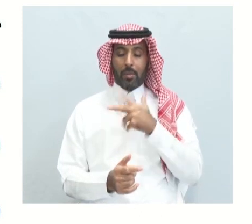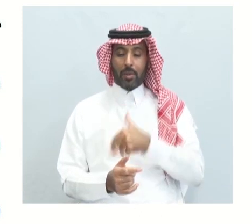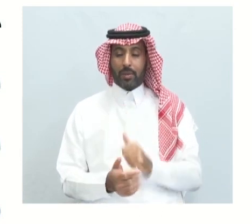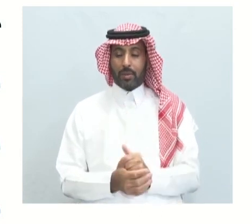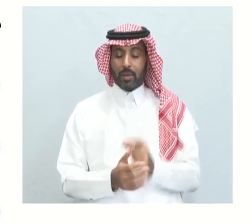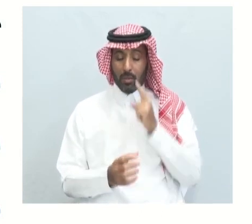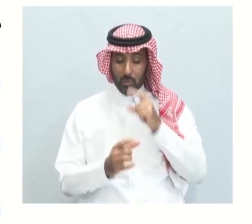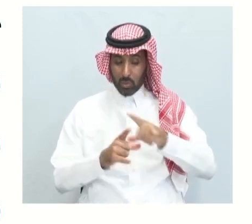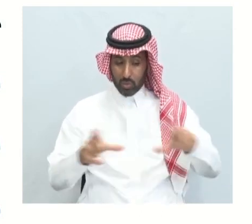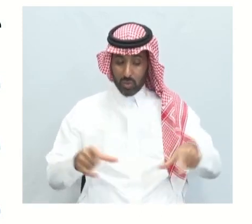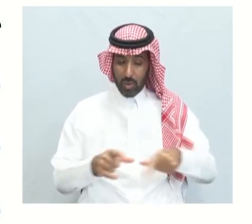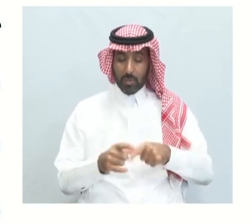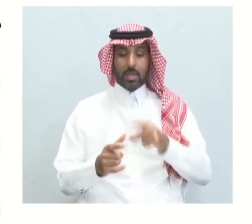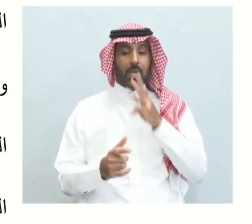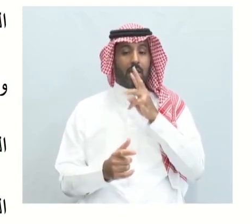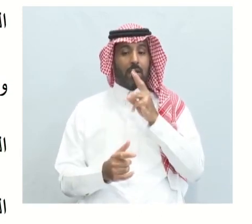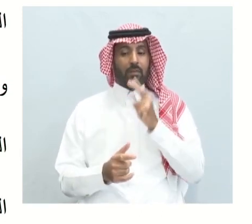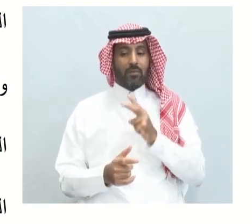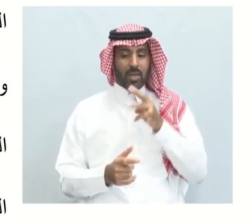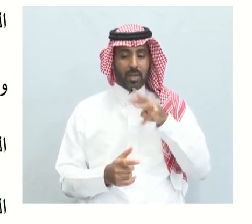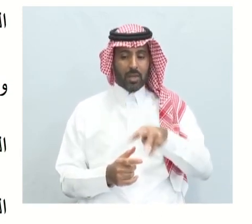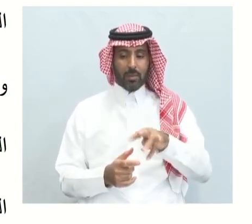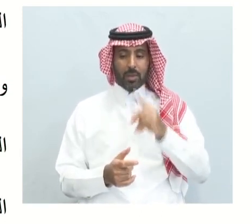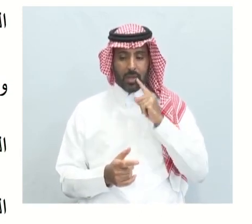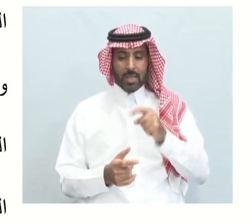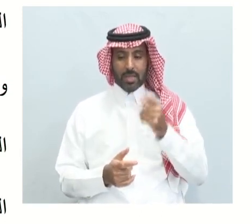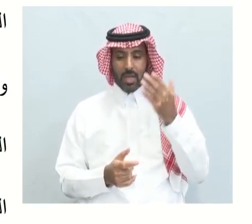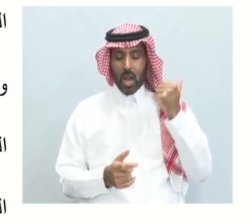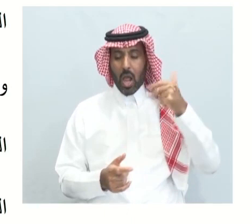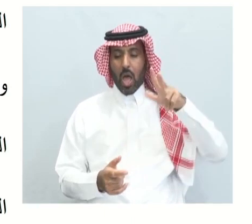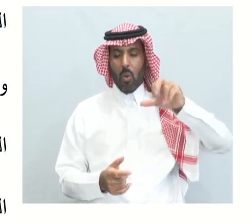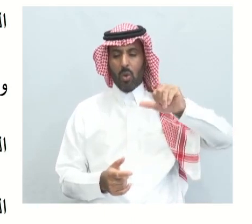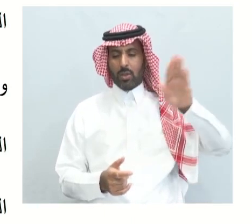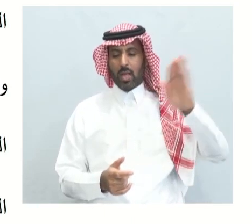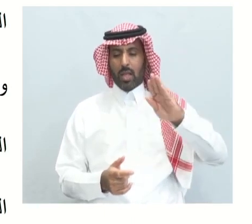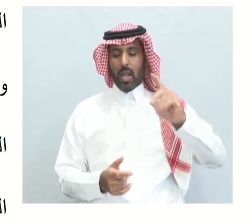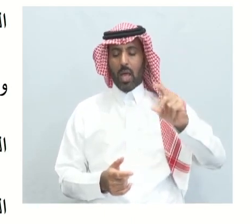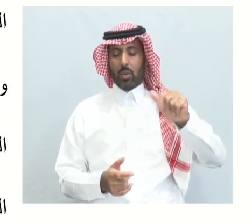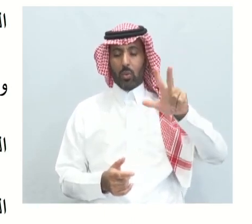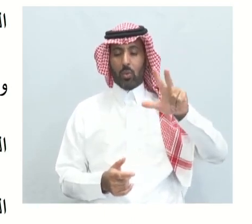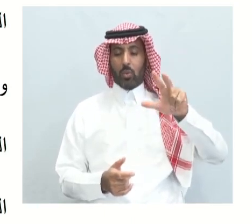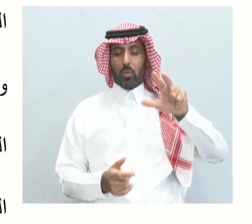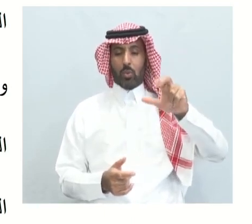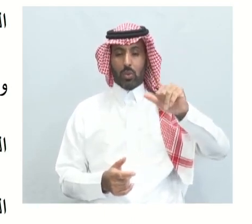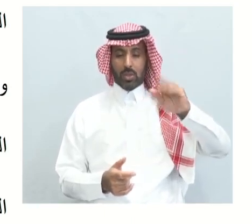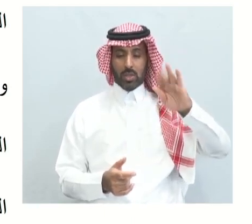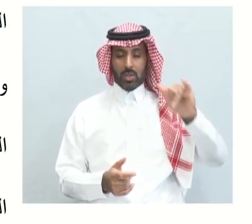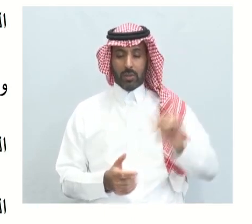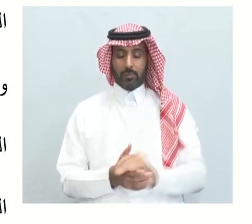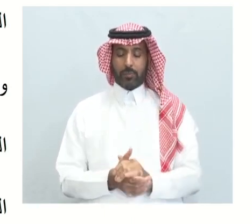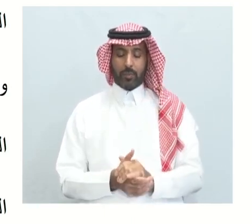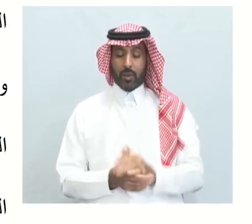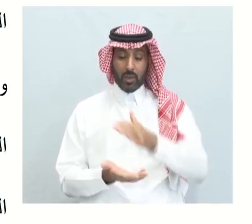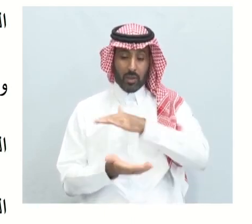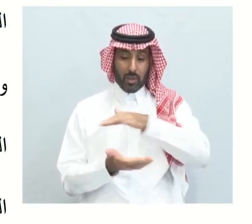م وهو من عصر الايوسين الاوسط ايضا في تكوين الدمام ذكرنا بانه تتكون طبقه العلا من الحجر